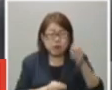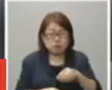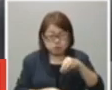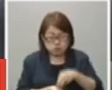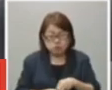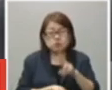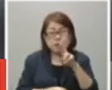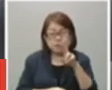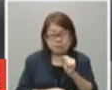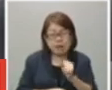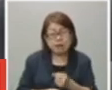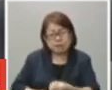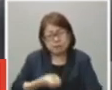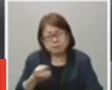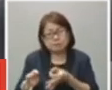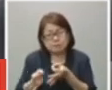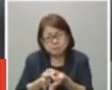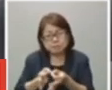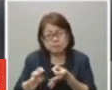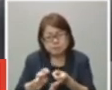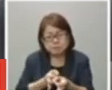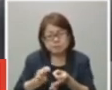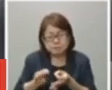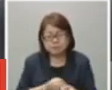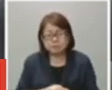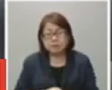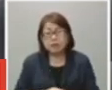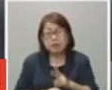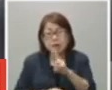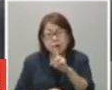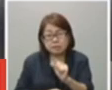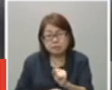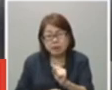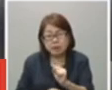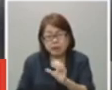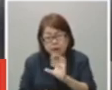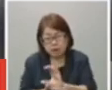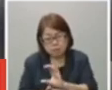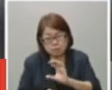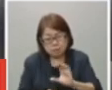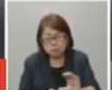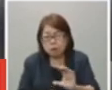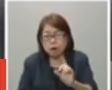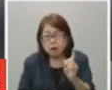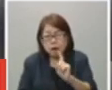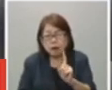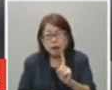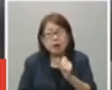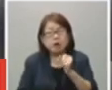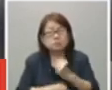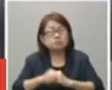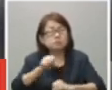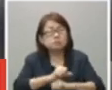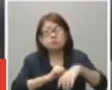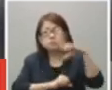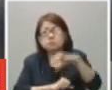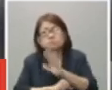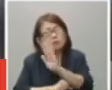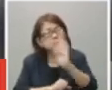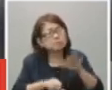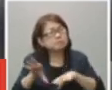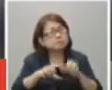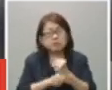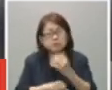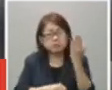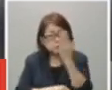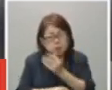ห่งนี้สภาแห่งนี้ใช้งบประมาณของพี่น้องประชาชนครับในการก่อสร้างในการตกแต่ง